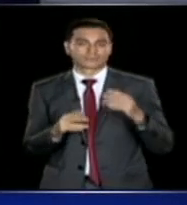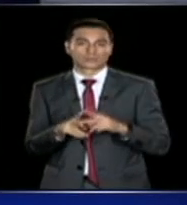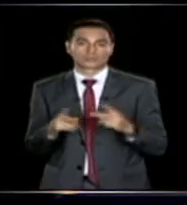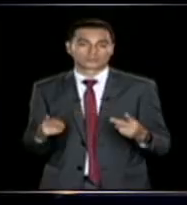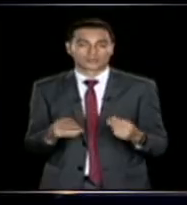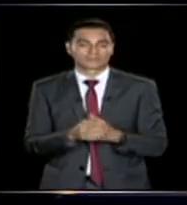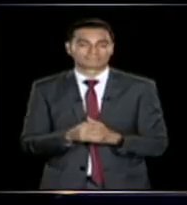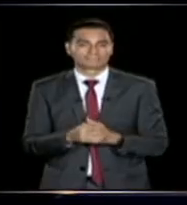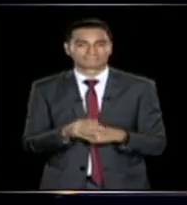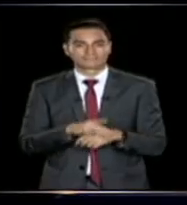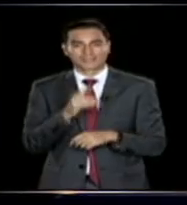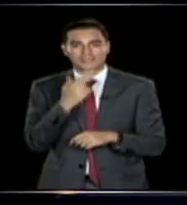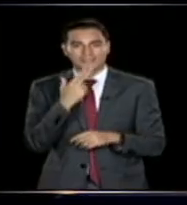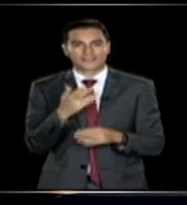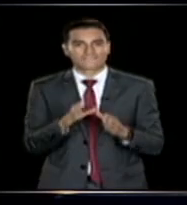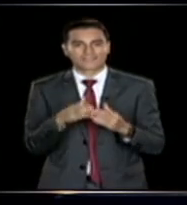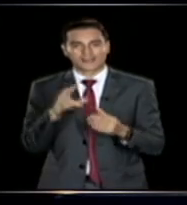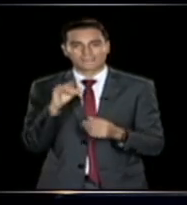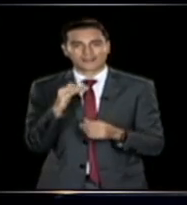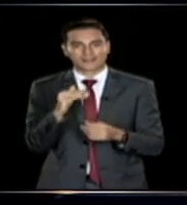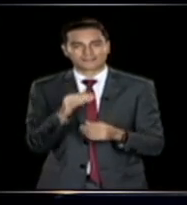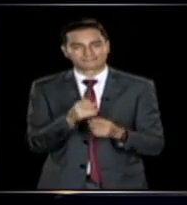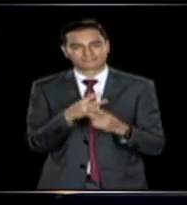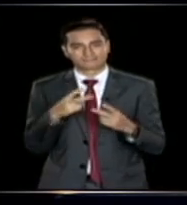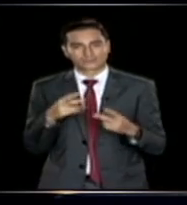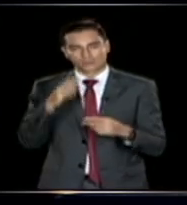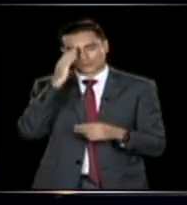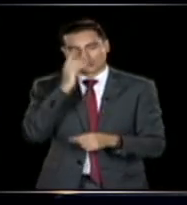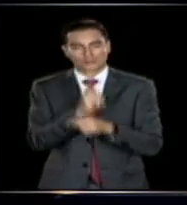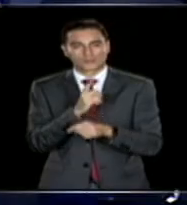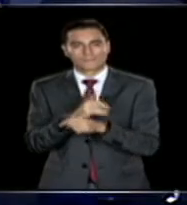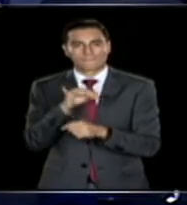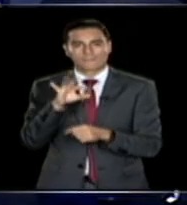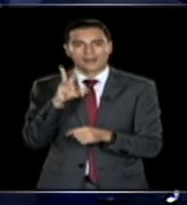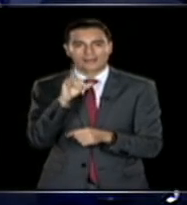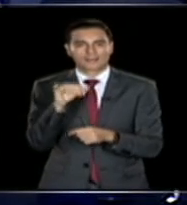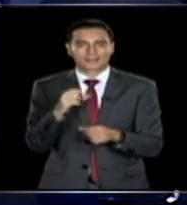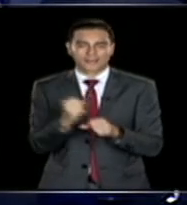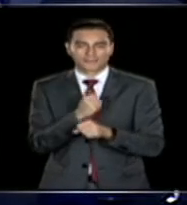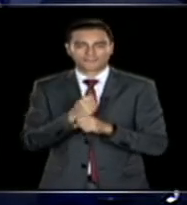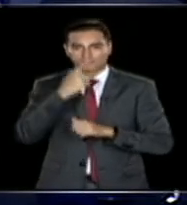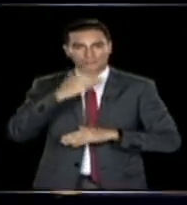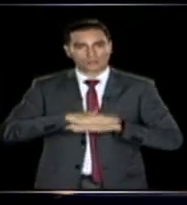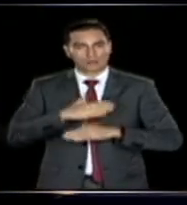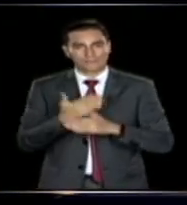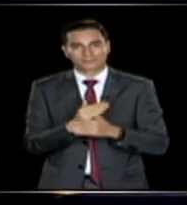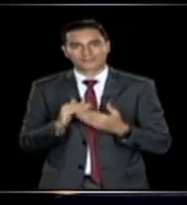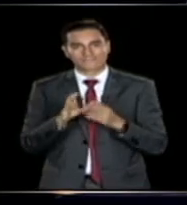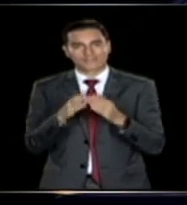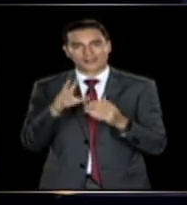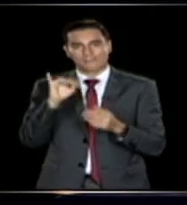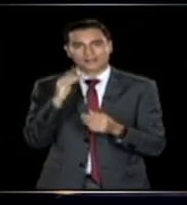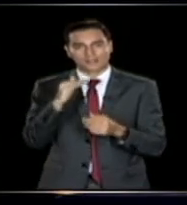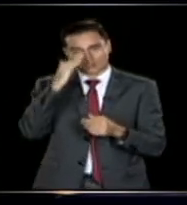النتيجة تتغير. هارد لك لفريق المريخ. محمد مهدي بشكرك، المدير الفني المحترم لفريق